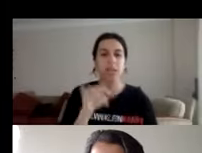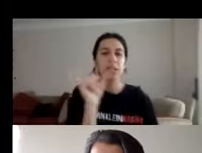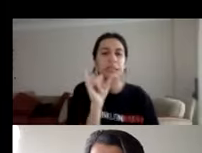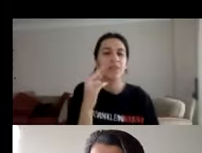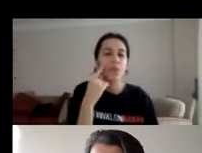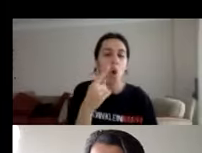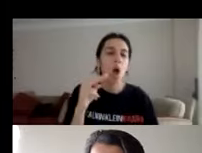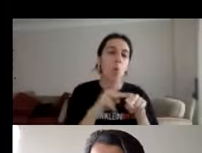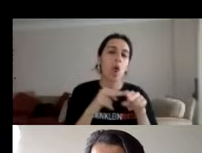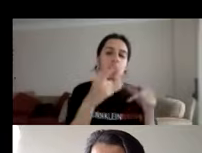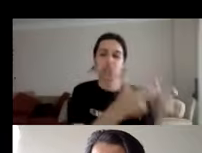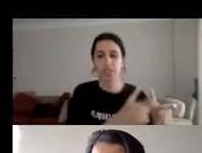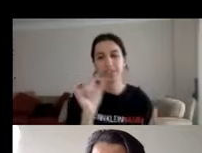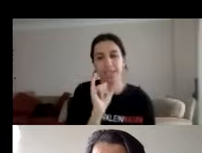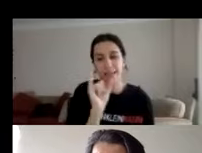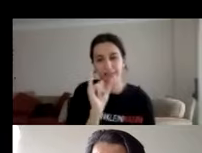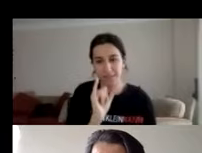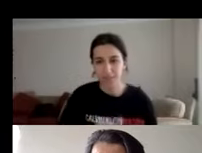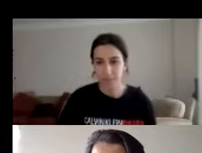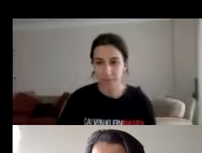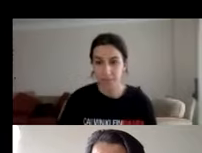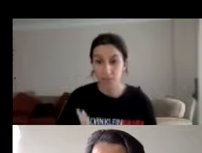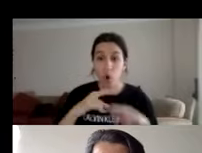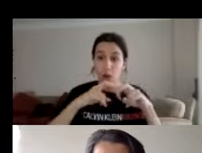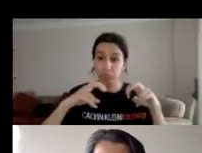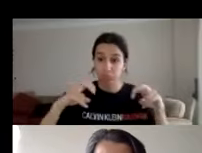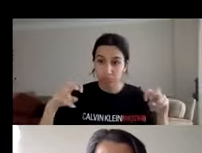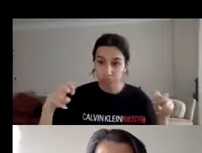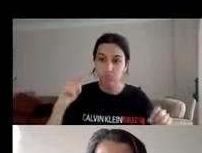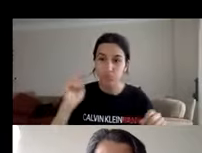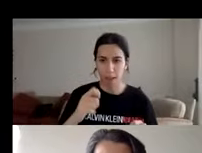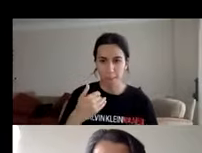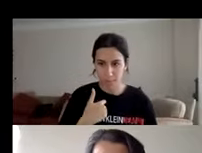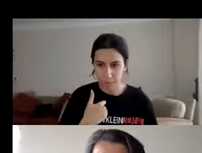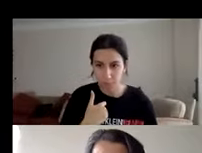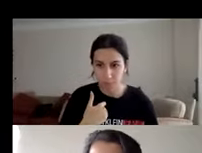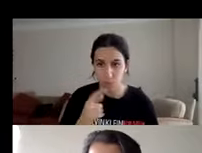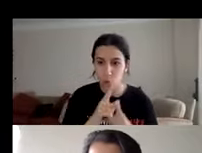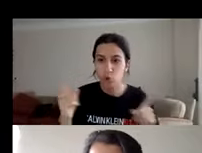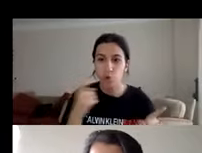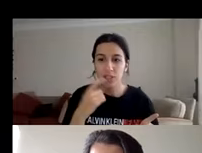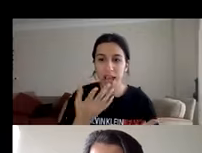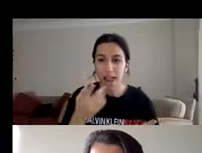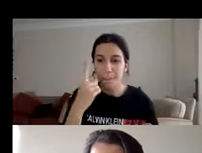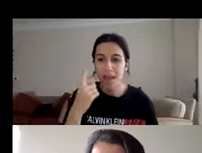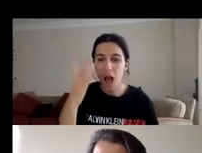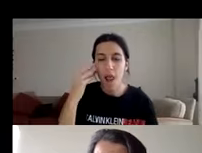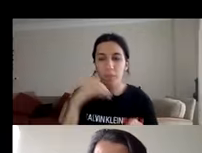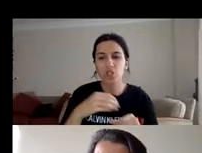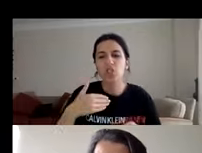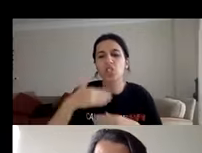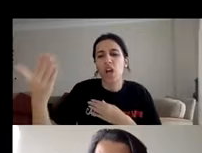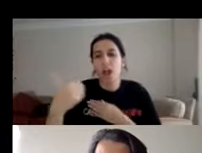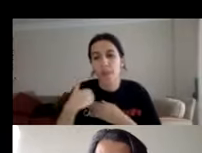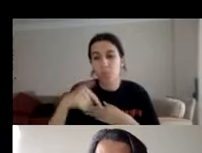maalesef. Kullanıcıları çok düşünmüyoruz. Yani ben birçok araştırma geliştirme projesinde de yer alıyorum. Uzun yıllardır bir ayağımda dışarıda diyebilirim. Yani sektörde